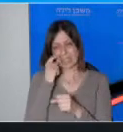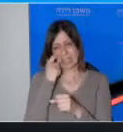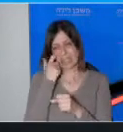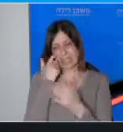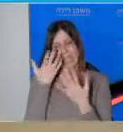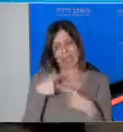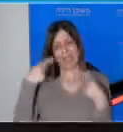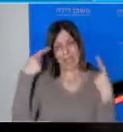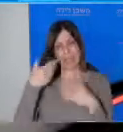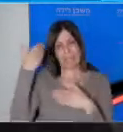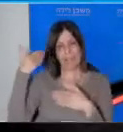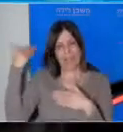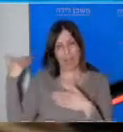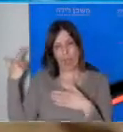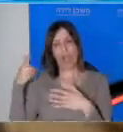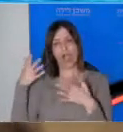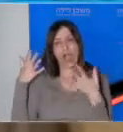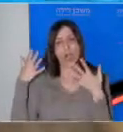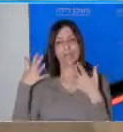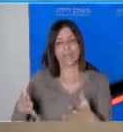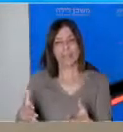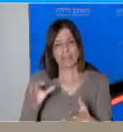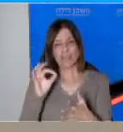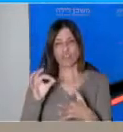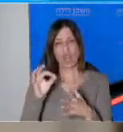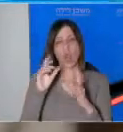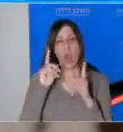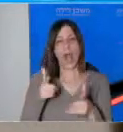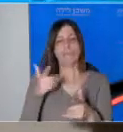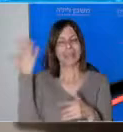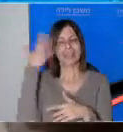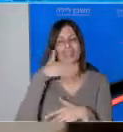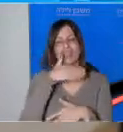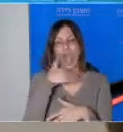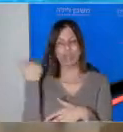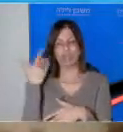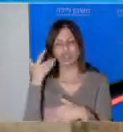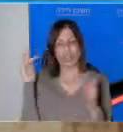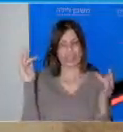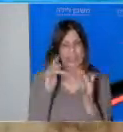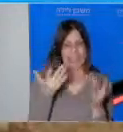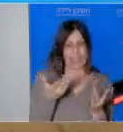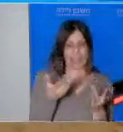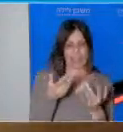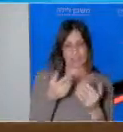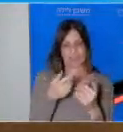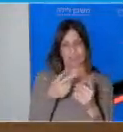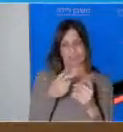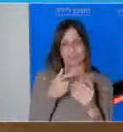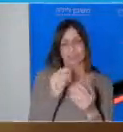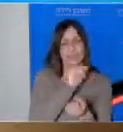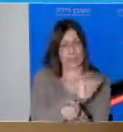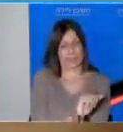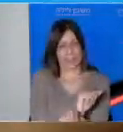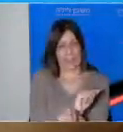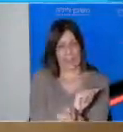ימים אחורה, למתקפה מאוד נועזת של לוחמי דאש, כנגד בית